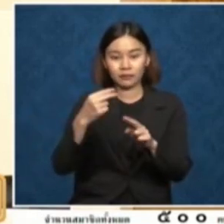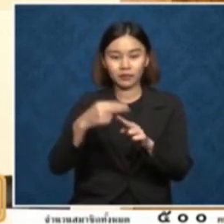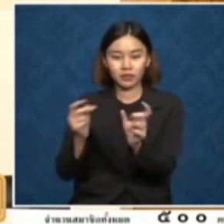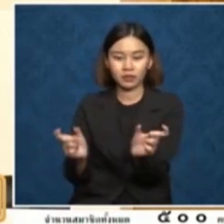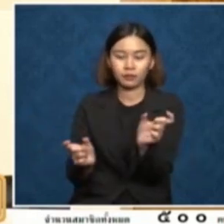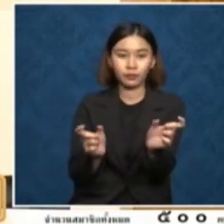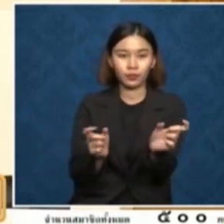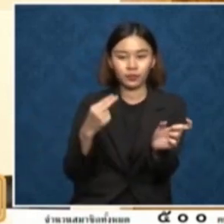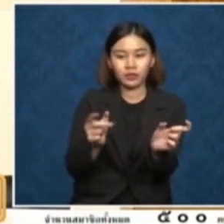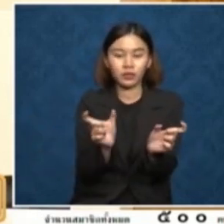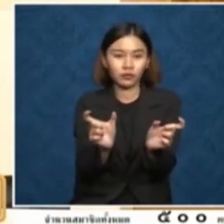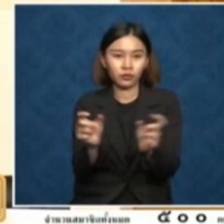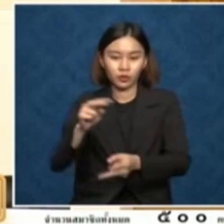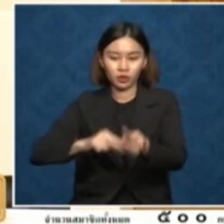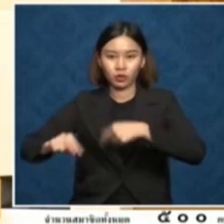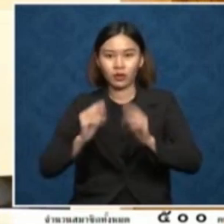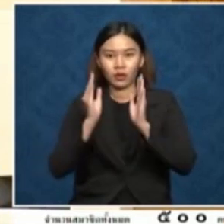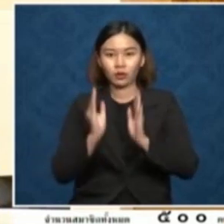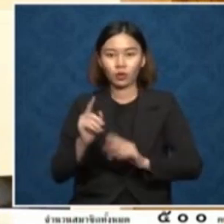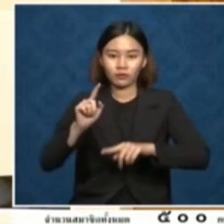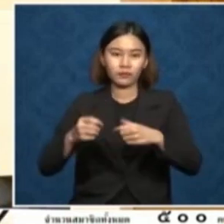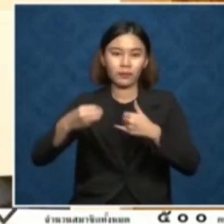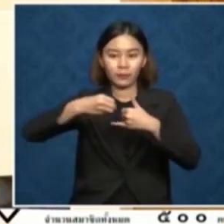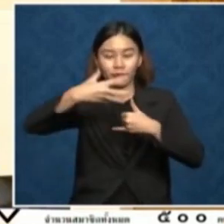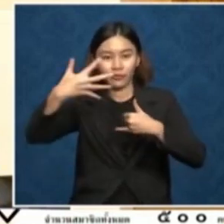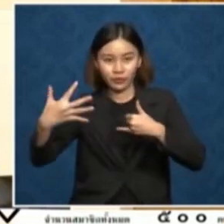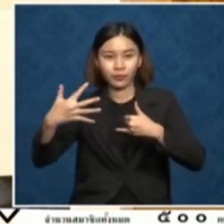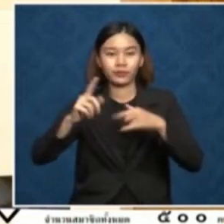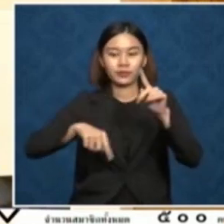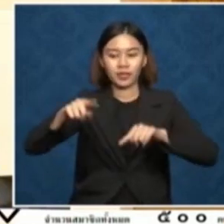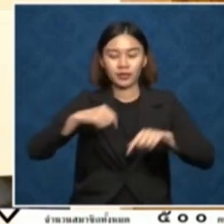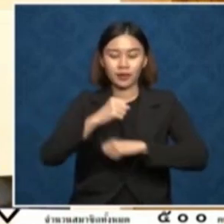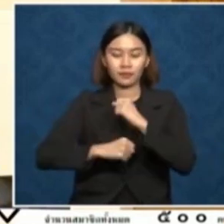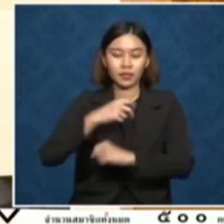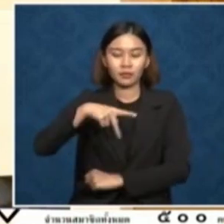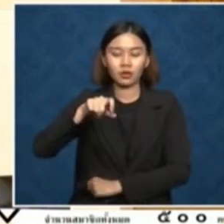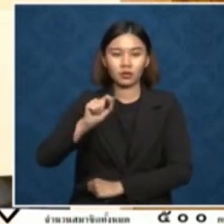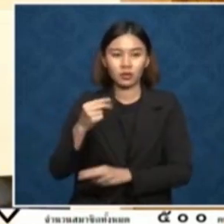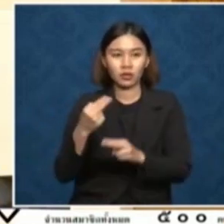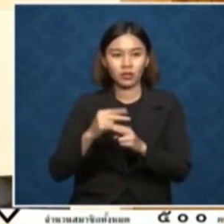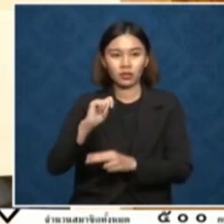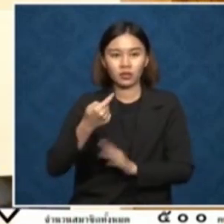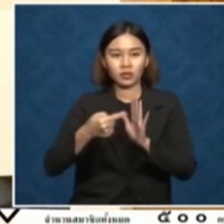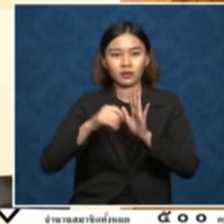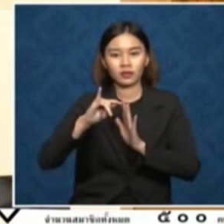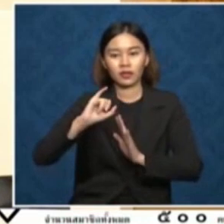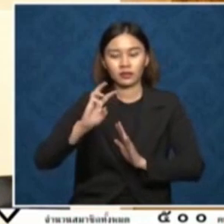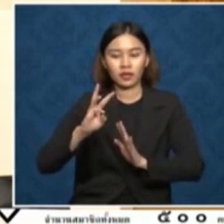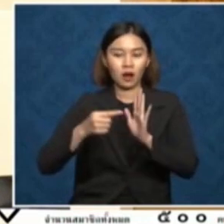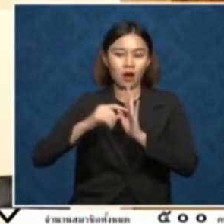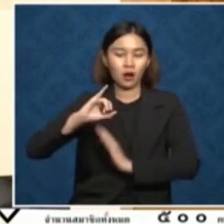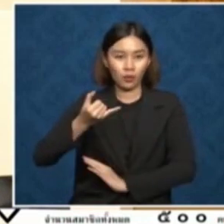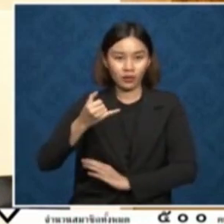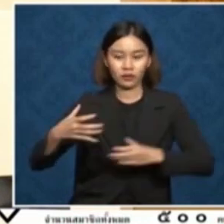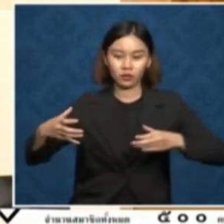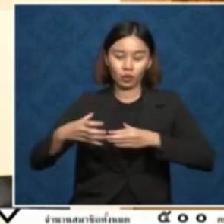การคุ้มครองบุคคลผู้มีความหลากหลายทางเพศพ.ศ.นะครับท่านธัญวัฒน์กมลวงศ์วัฒน์นะครับ